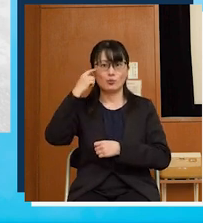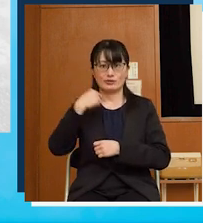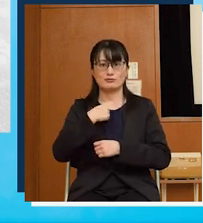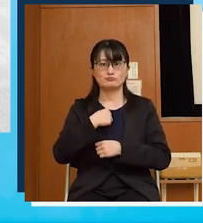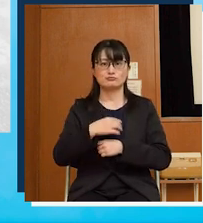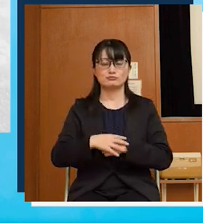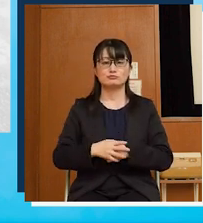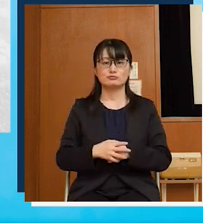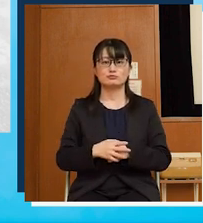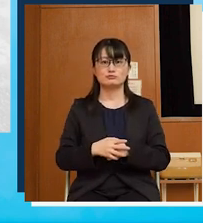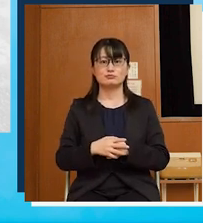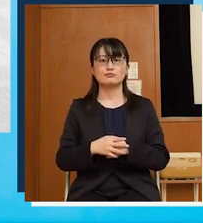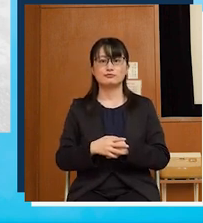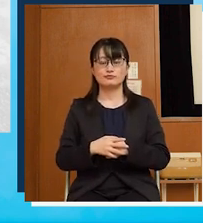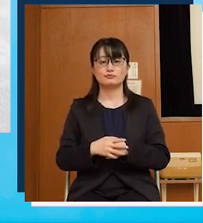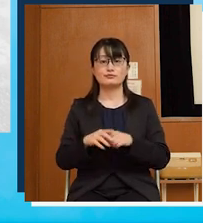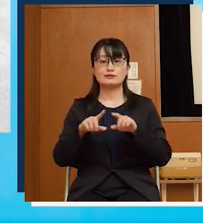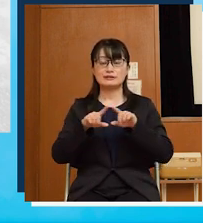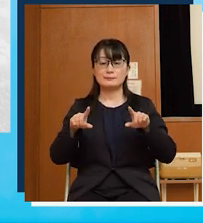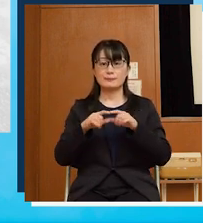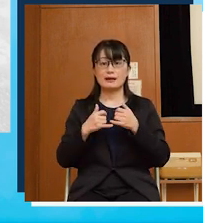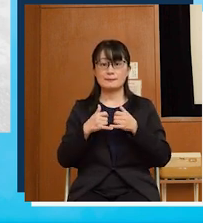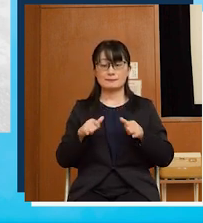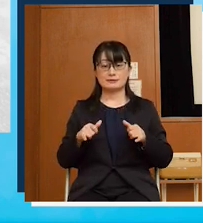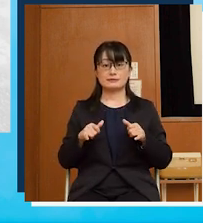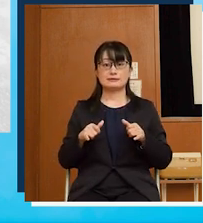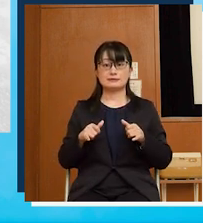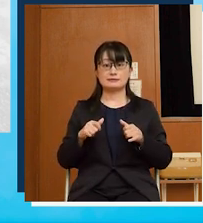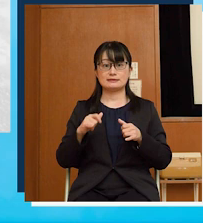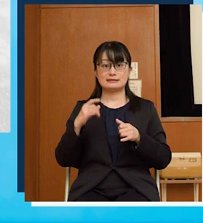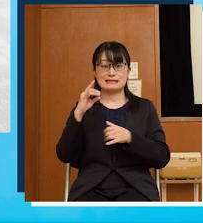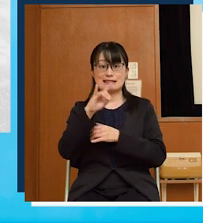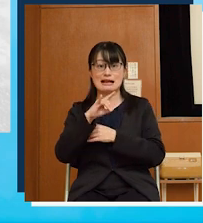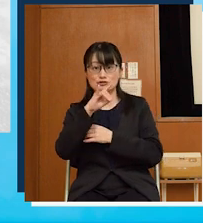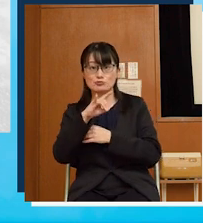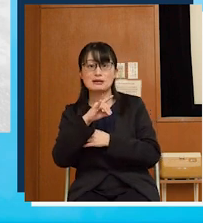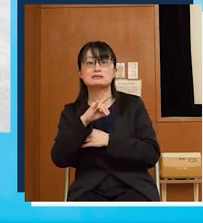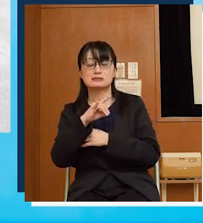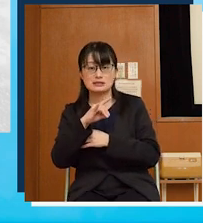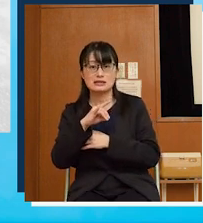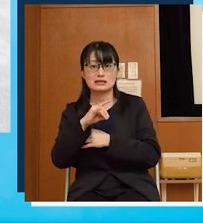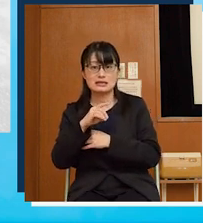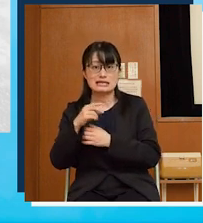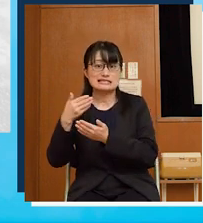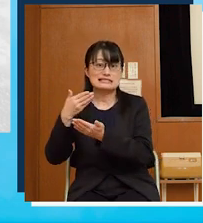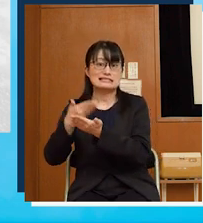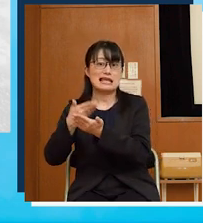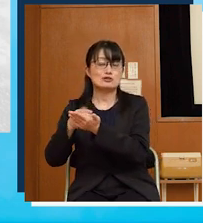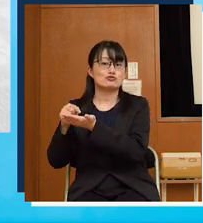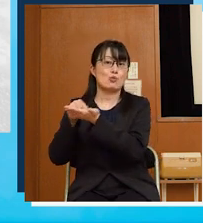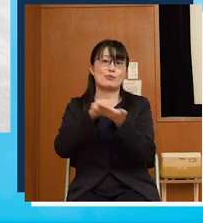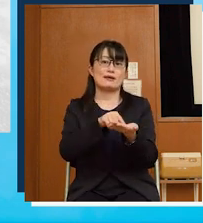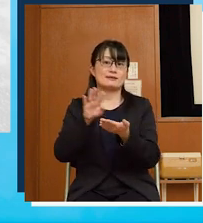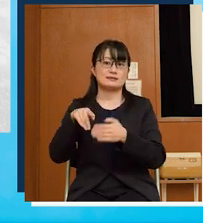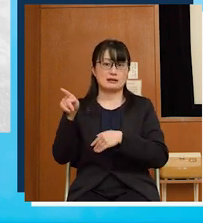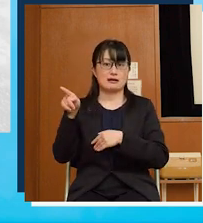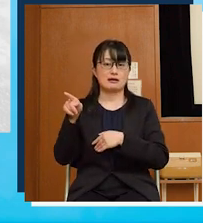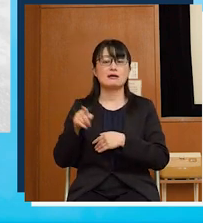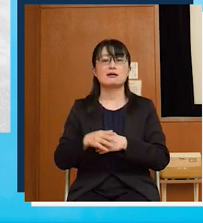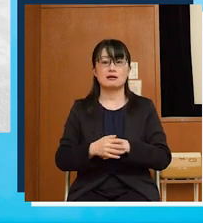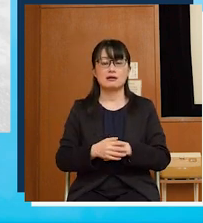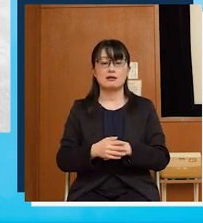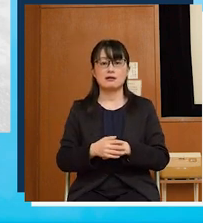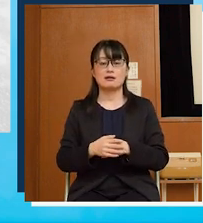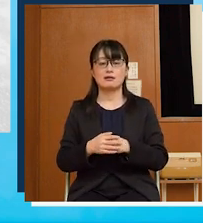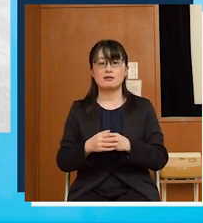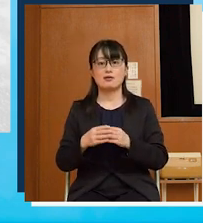ながら一般国民に成りすまして審査請求を使うでこれをやるとどういうことかメリットがあるかというと同じ国の機関